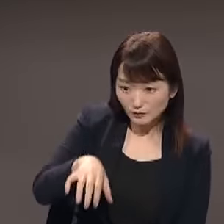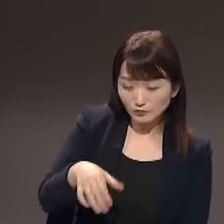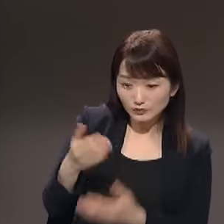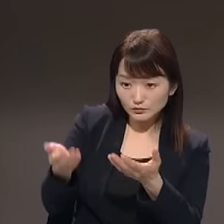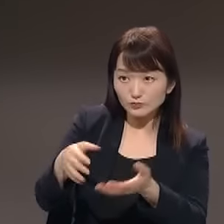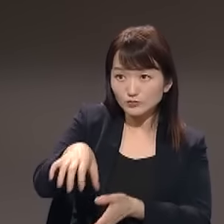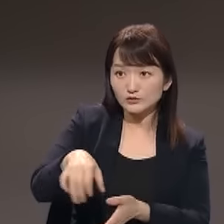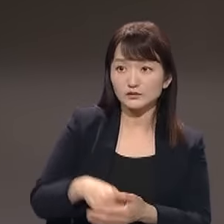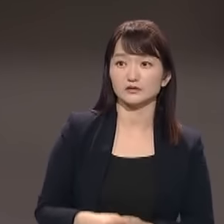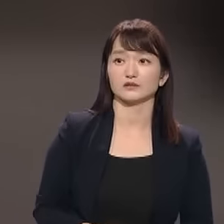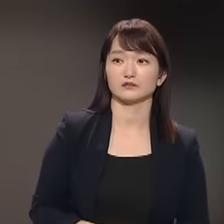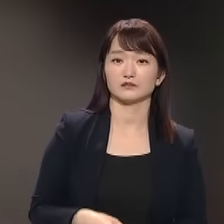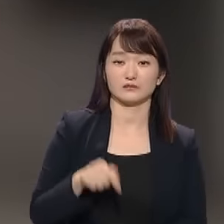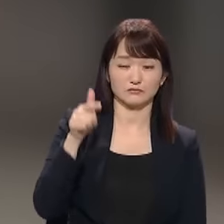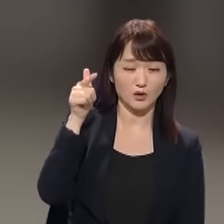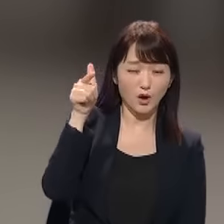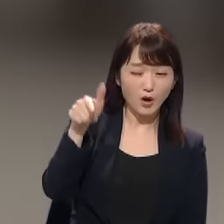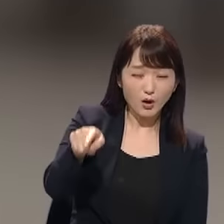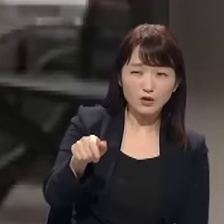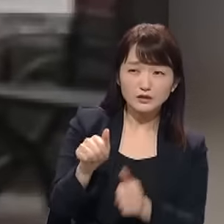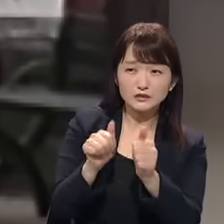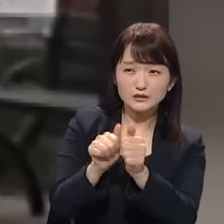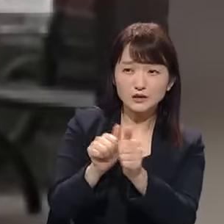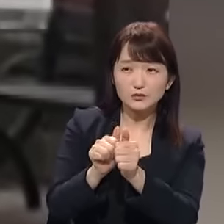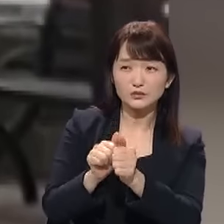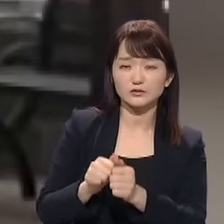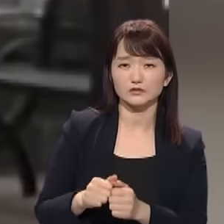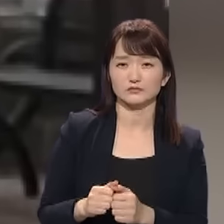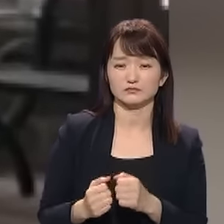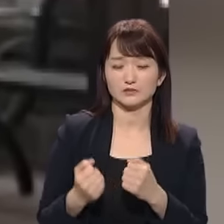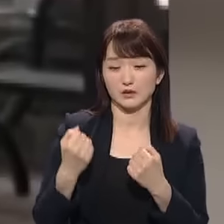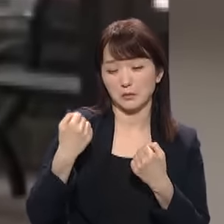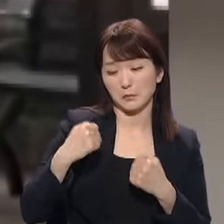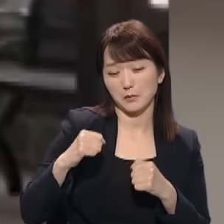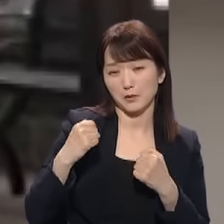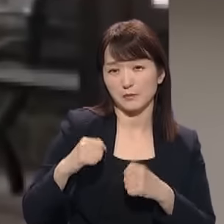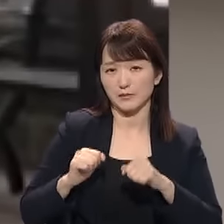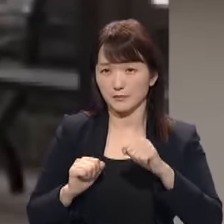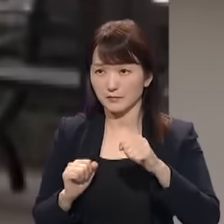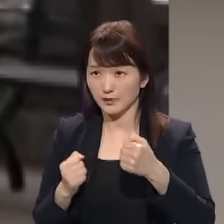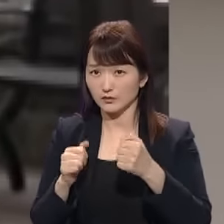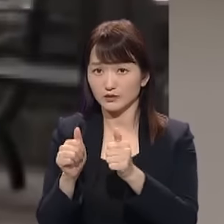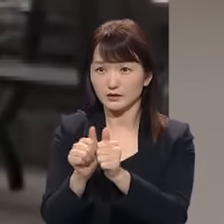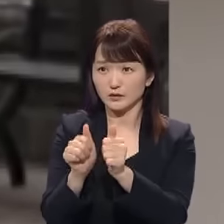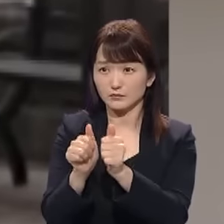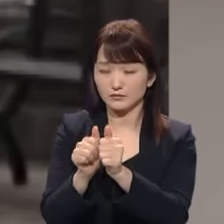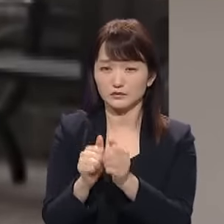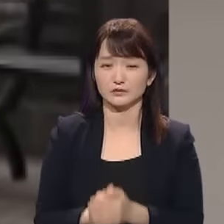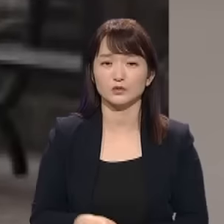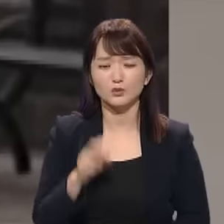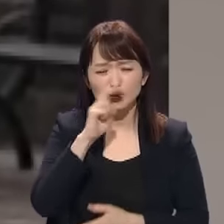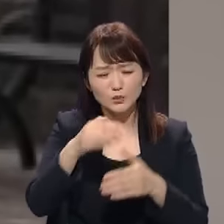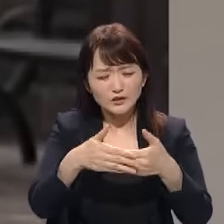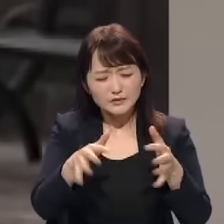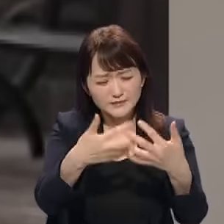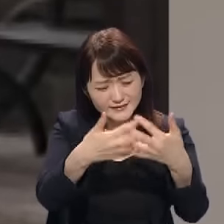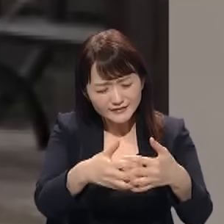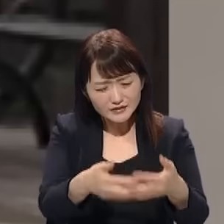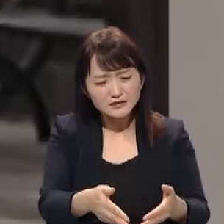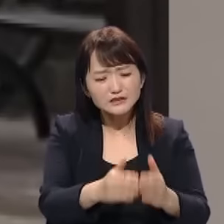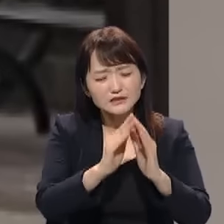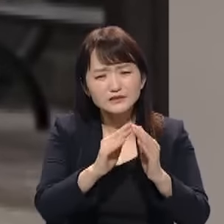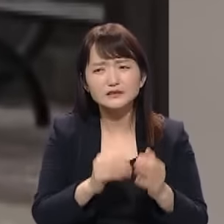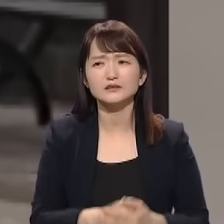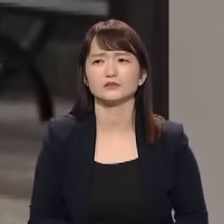저기 어깨를 들썩들썩 앞에 노래방 기계를 세팅한 채로 다이아몬드 스텝을 밟으면서 목청 터져라.